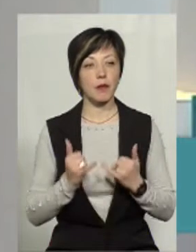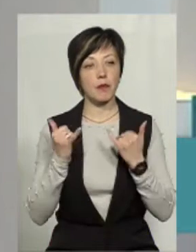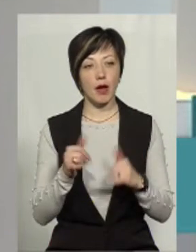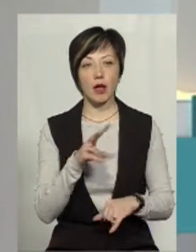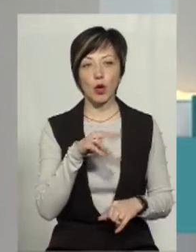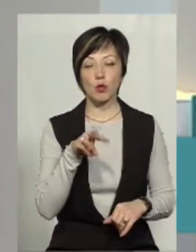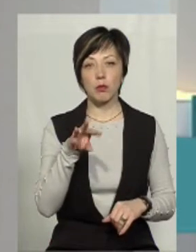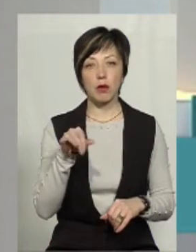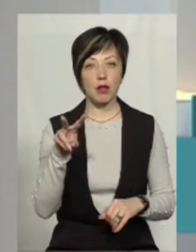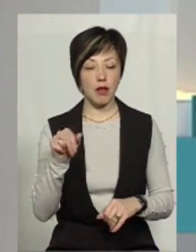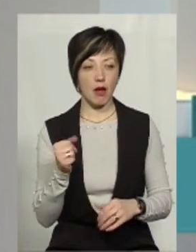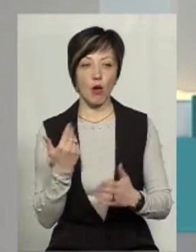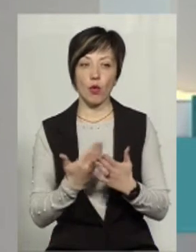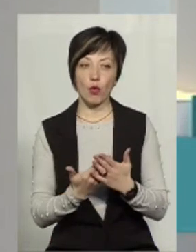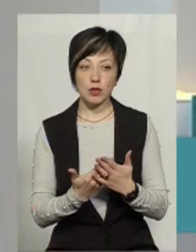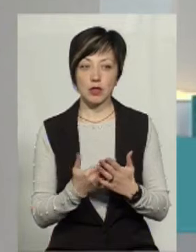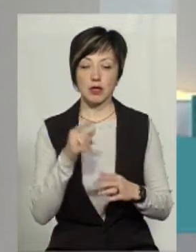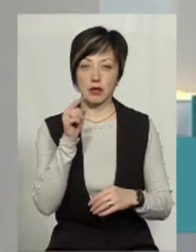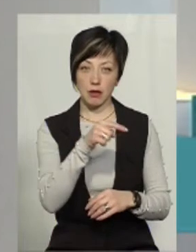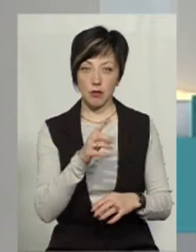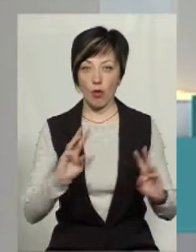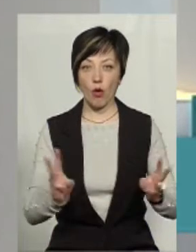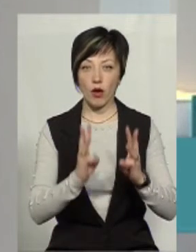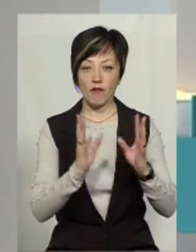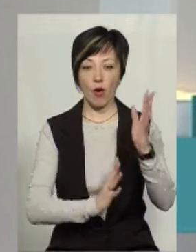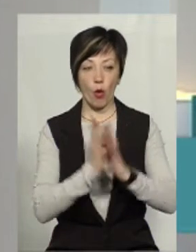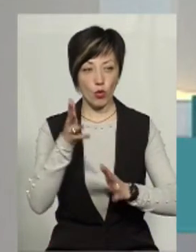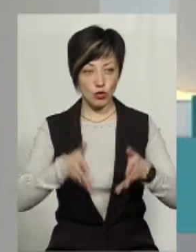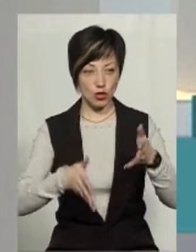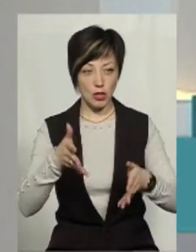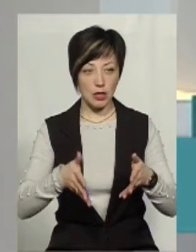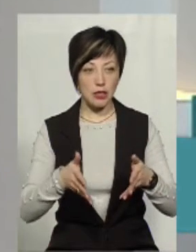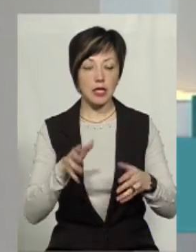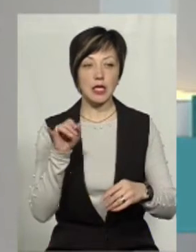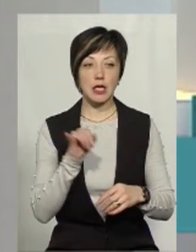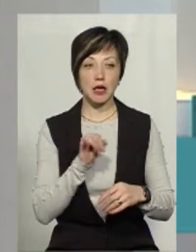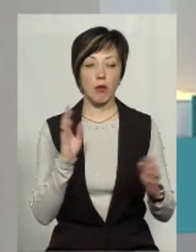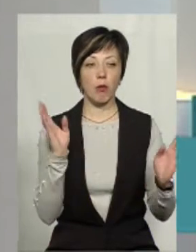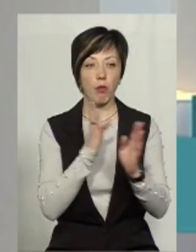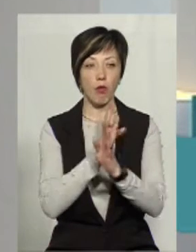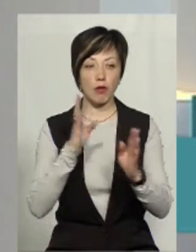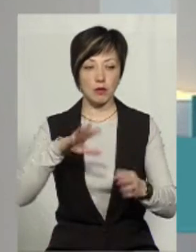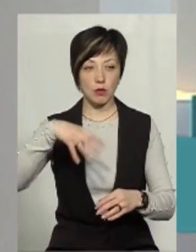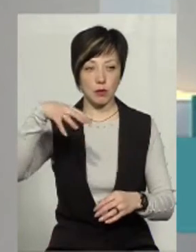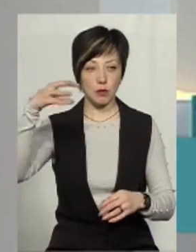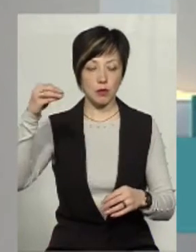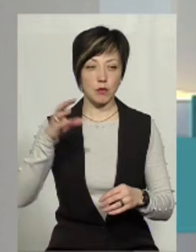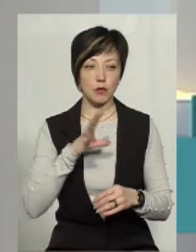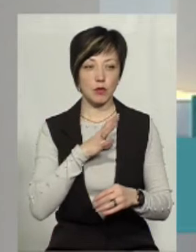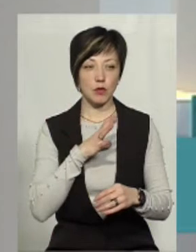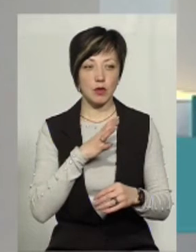Пані Людмило, от у Меджибіжі горів очерет, і в повітря, як сказали, були